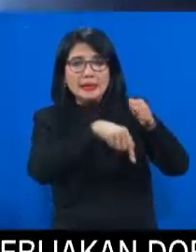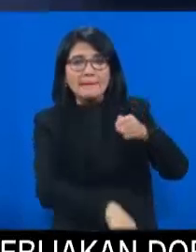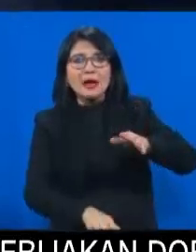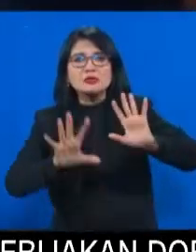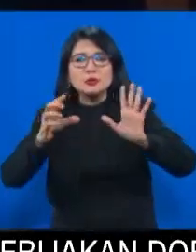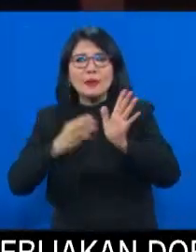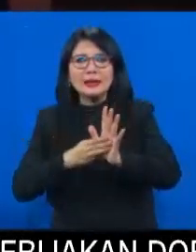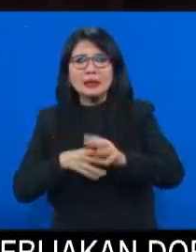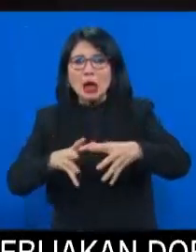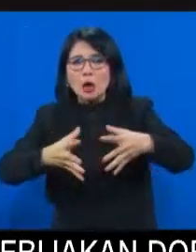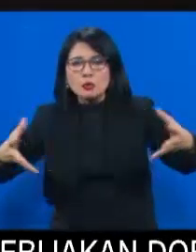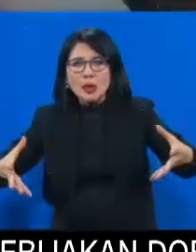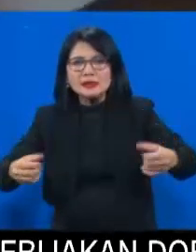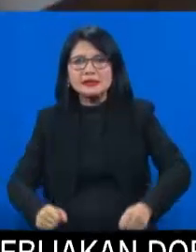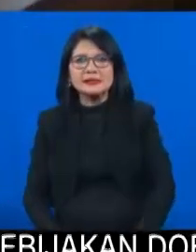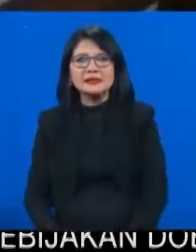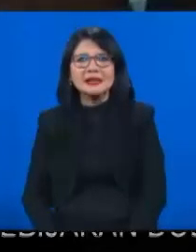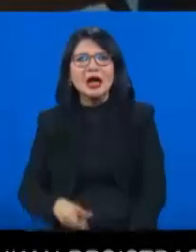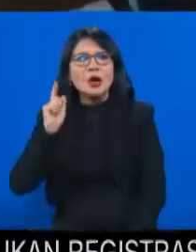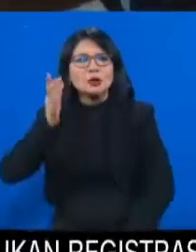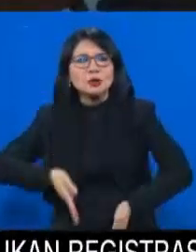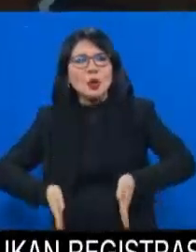12 meter persegi tersebut selanjutnya oleh pihak hotel